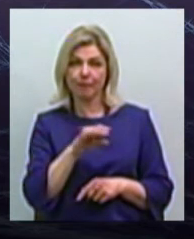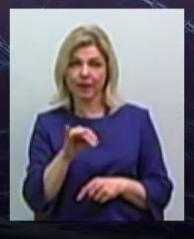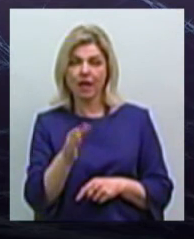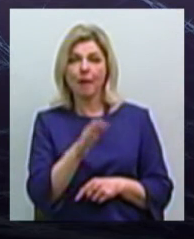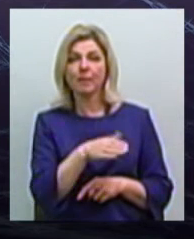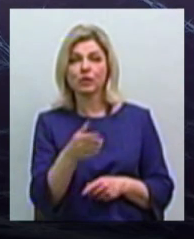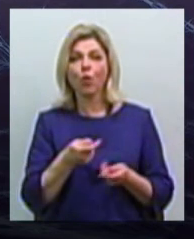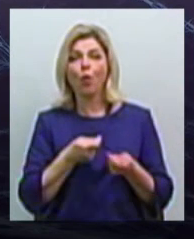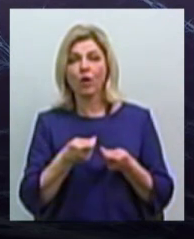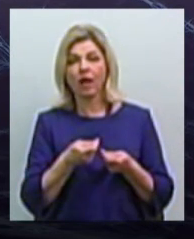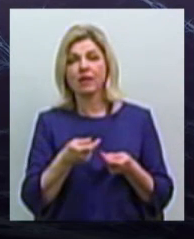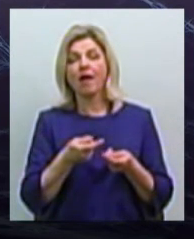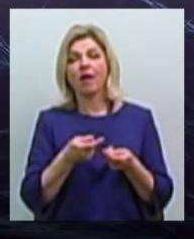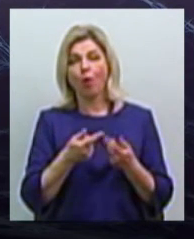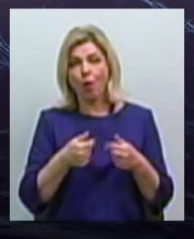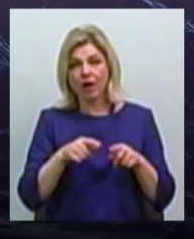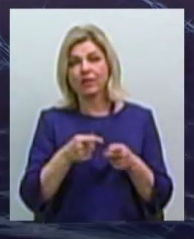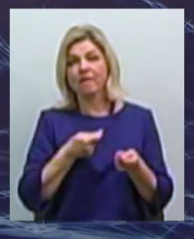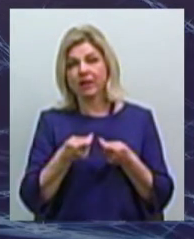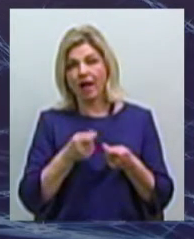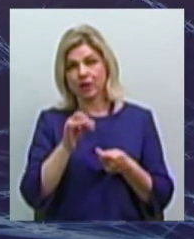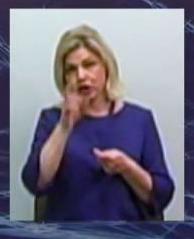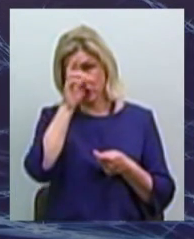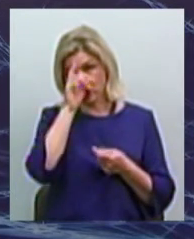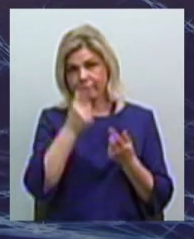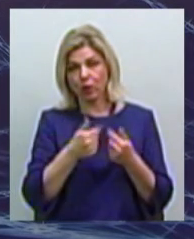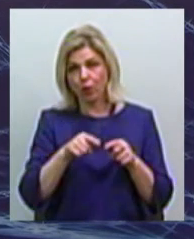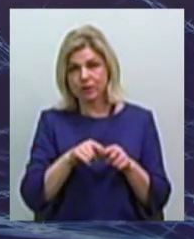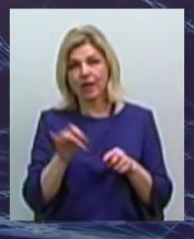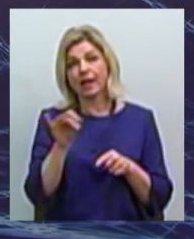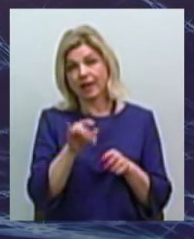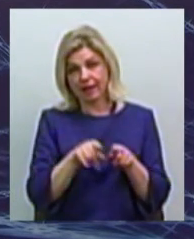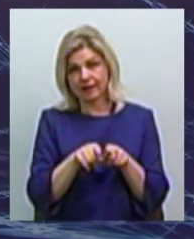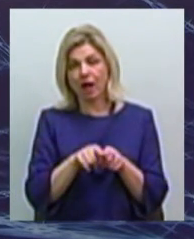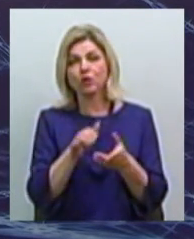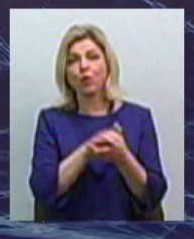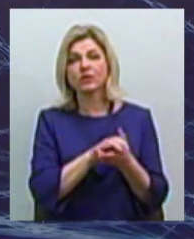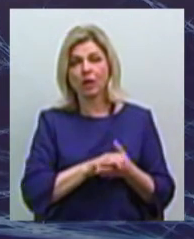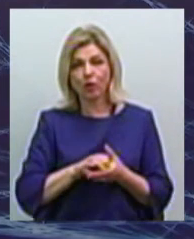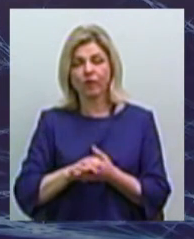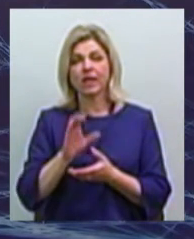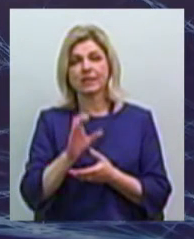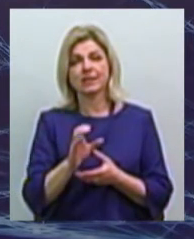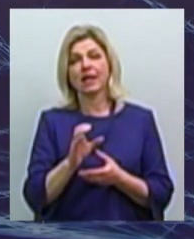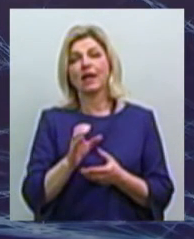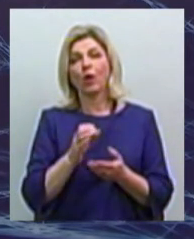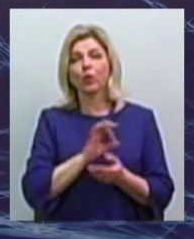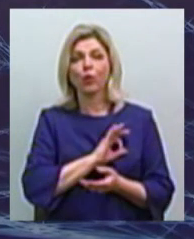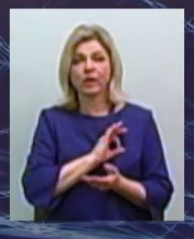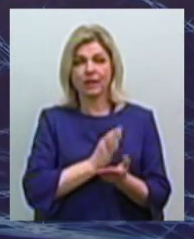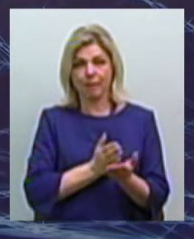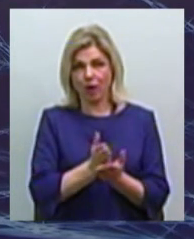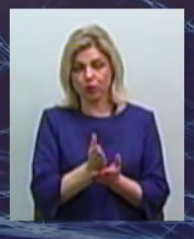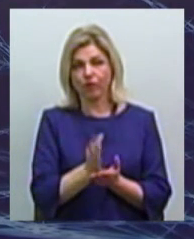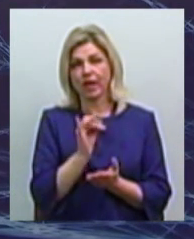органами влади і державними установами. Ну і також ознайомлення з інститутами громадянського суспільства, юридичного спрямування та